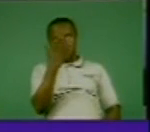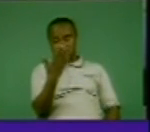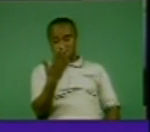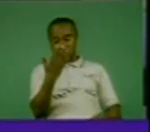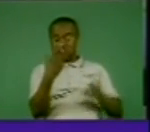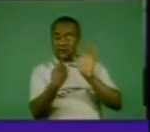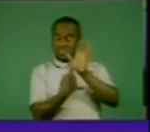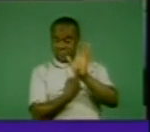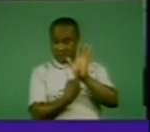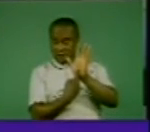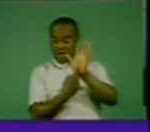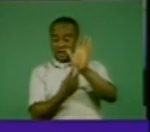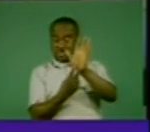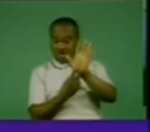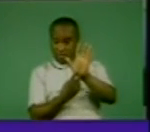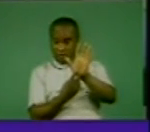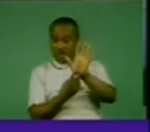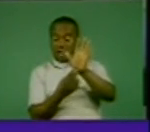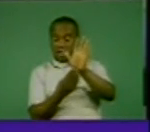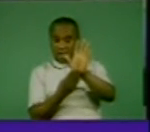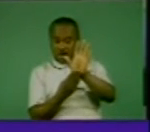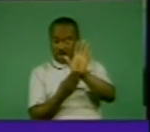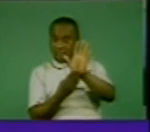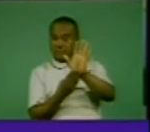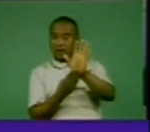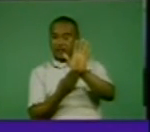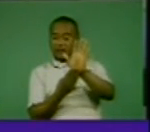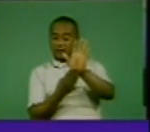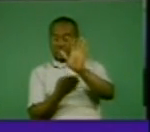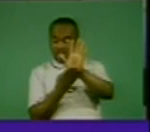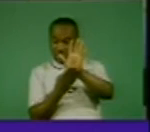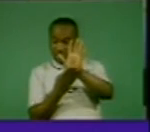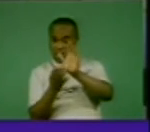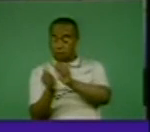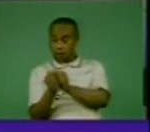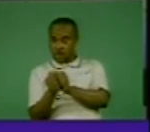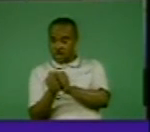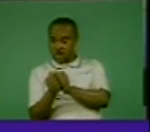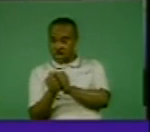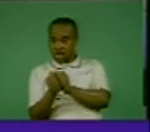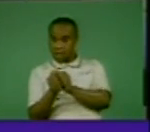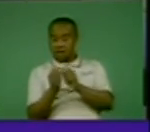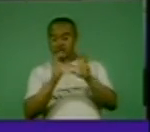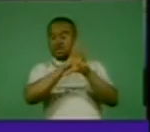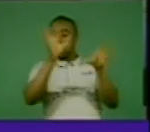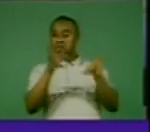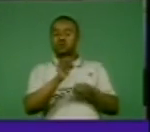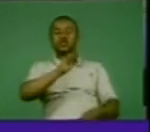sita, ibara ya saba, ibara ya nane, ibara ya tisa na ibara ya kumi zote zilipata kura za